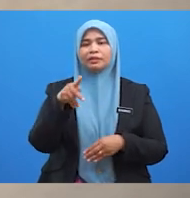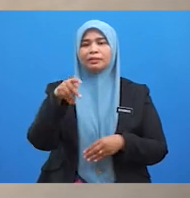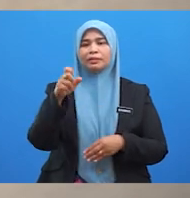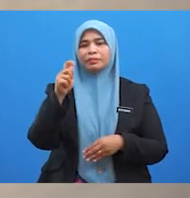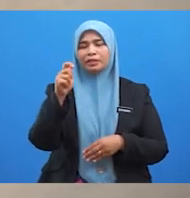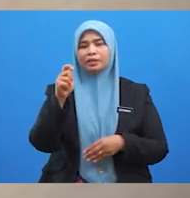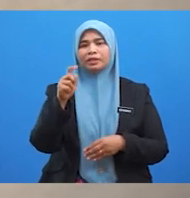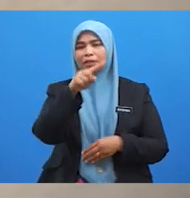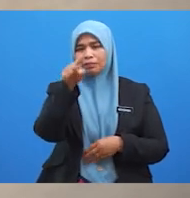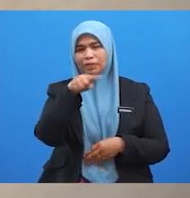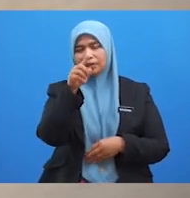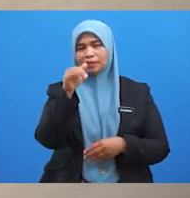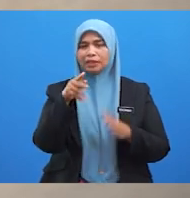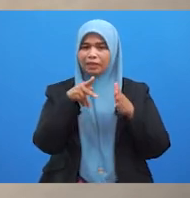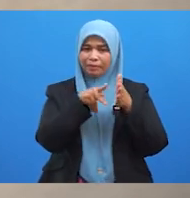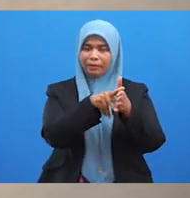yang dipaparkan.